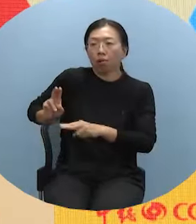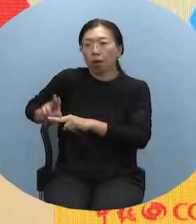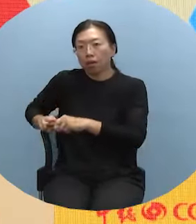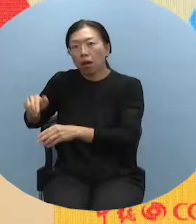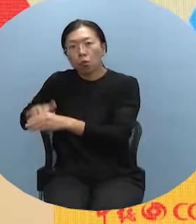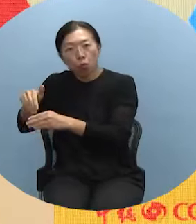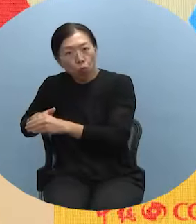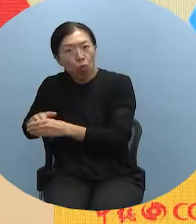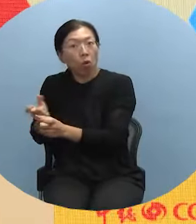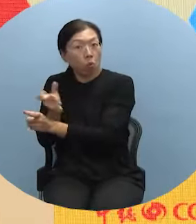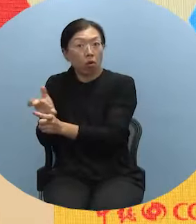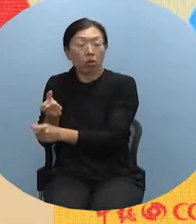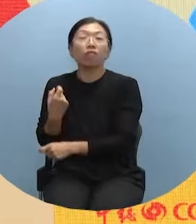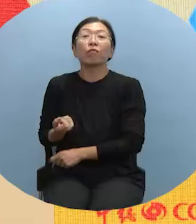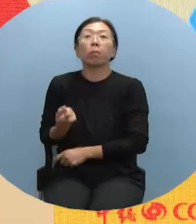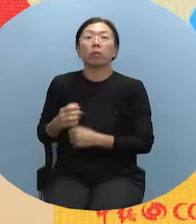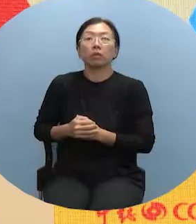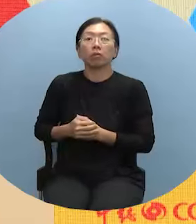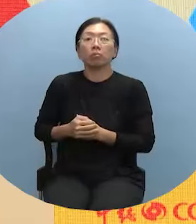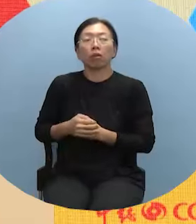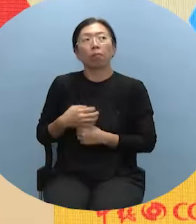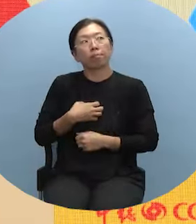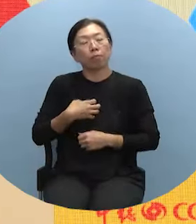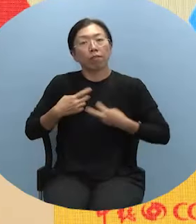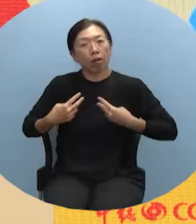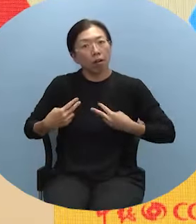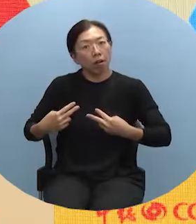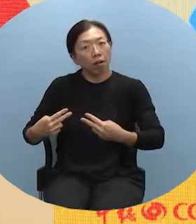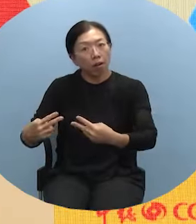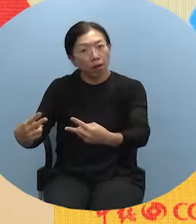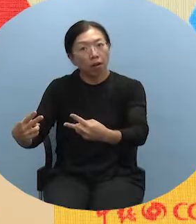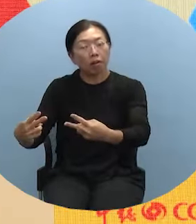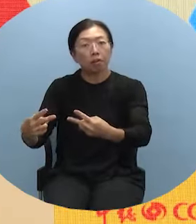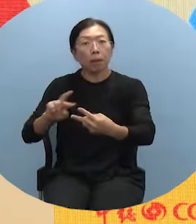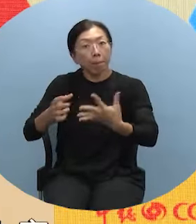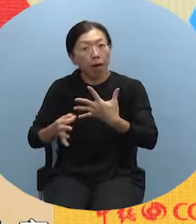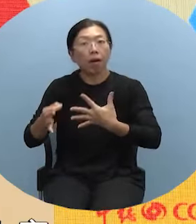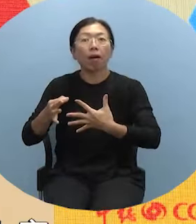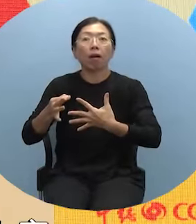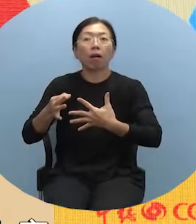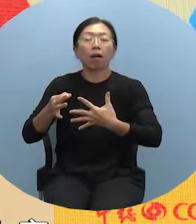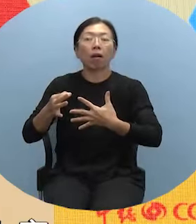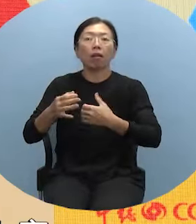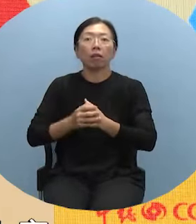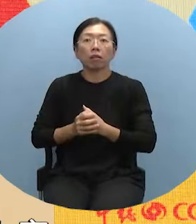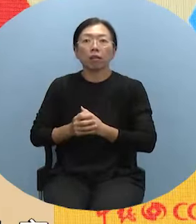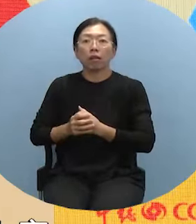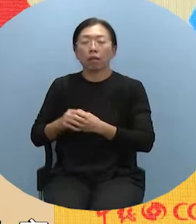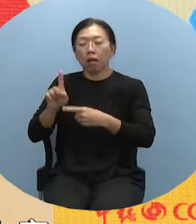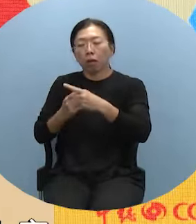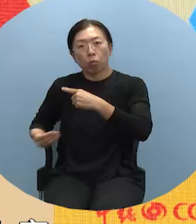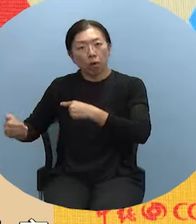場。我哋期待咧一路落去嘅時候咧，嗰啲優化措施呢、這個粵港澳大灣